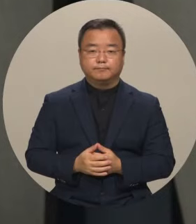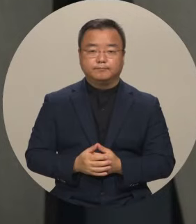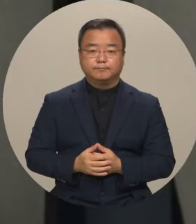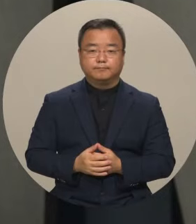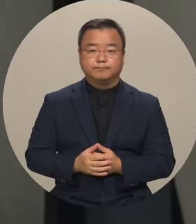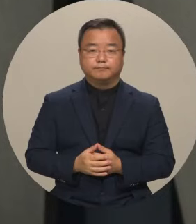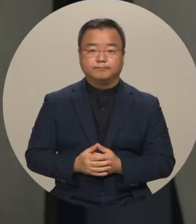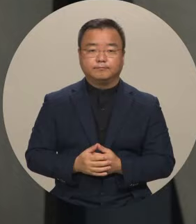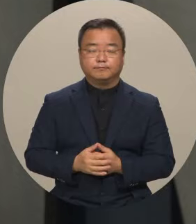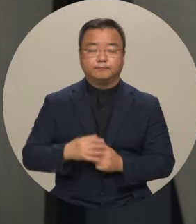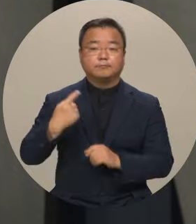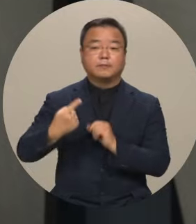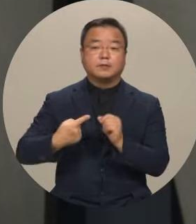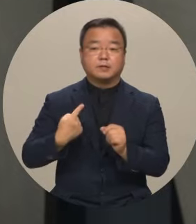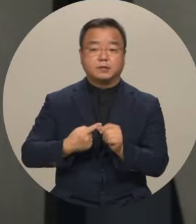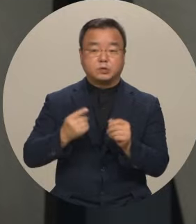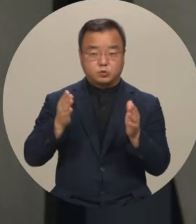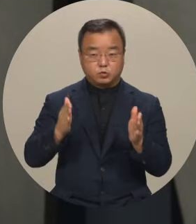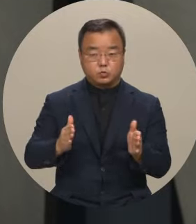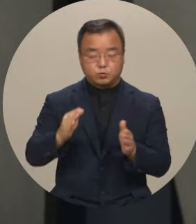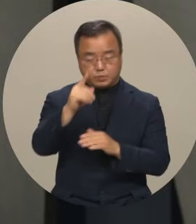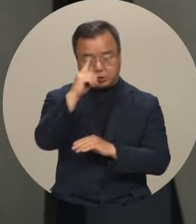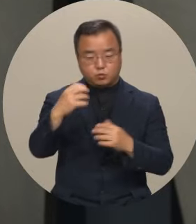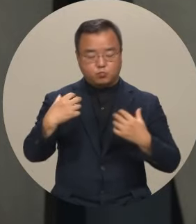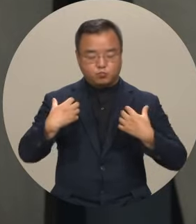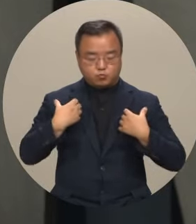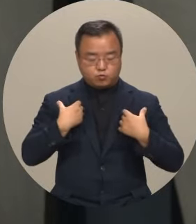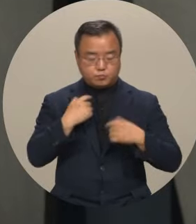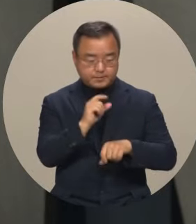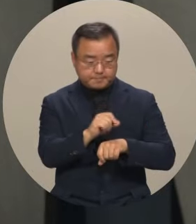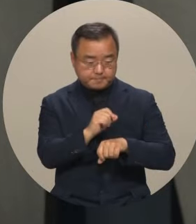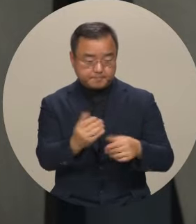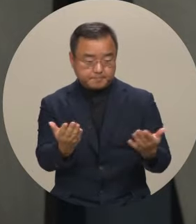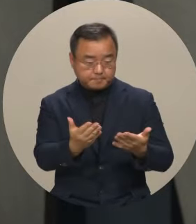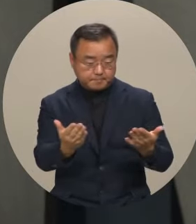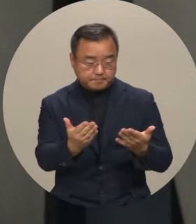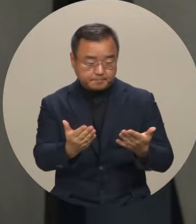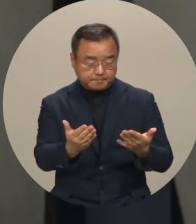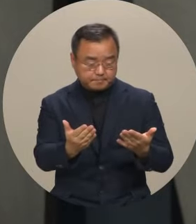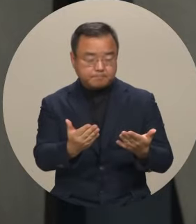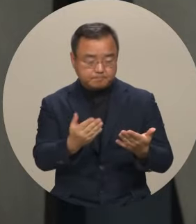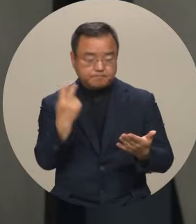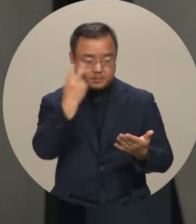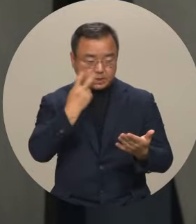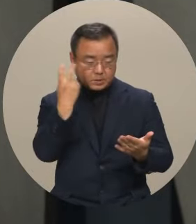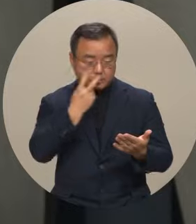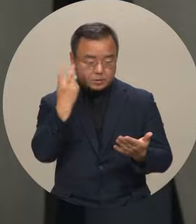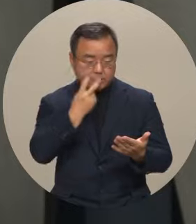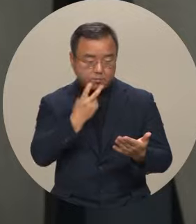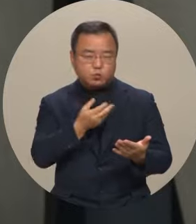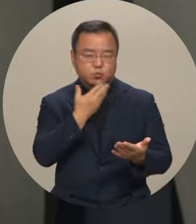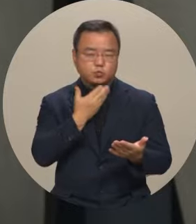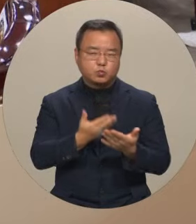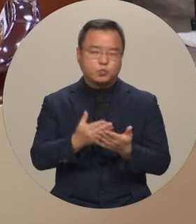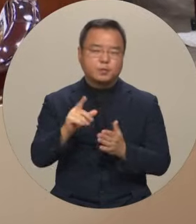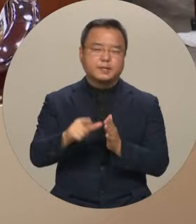동안 행정부가 지내왔던 행정을 다시 점검하고 감시하는 아주 중요한